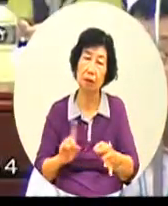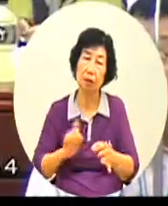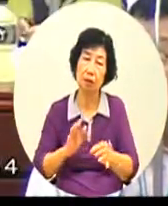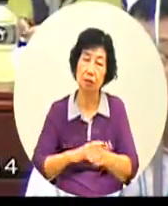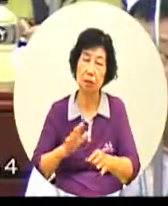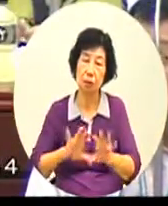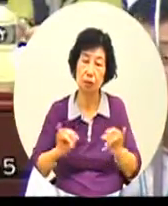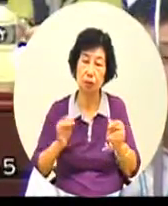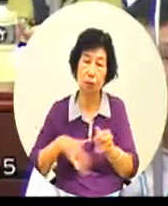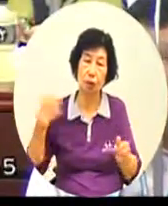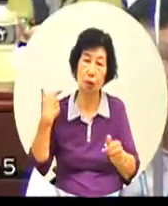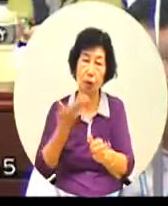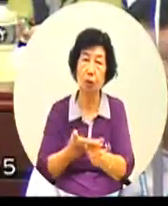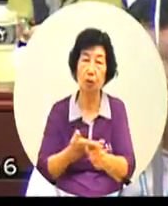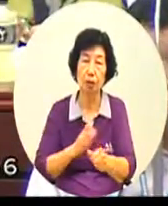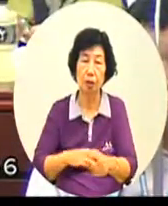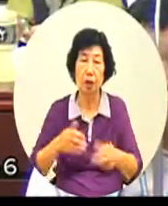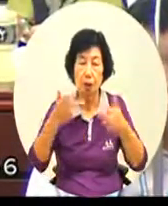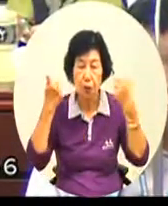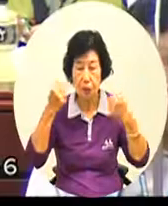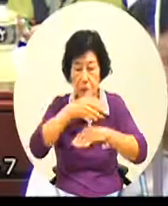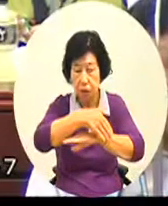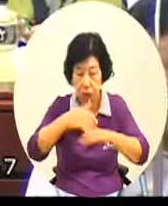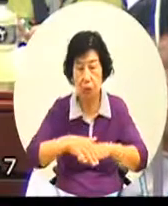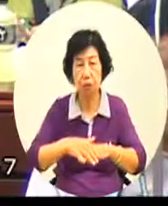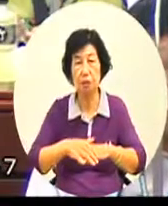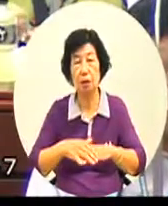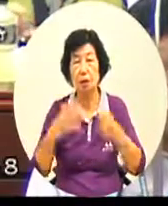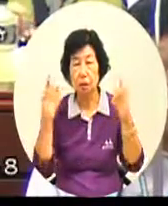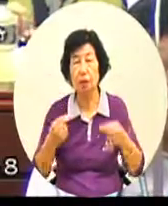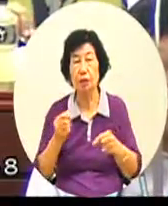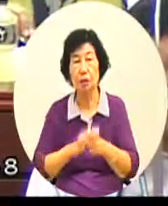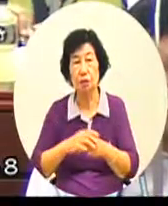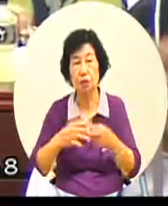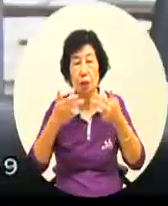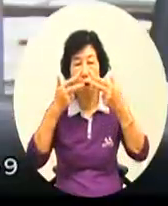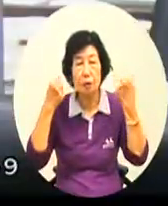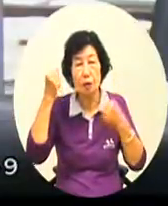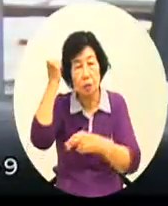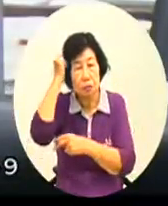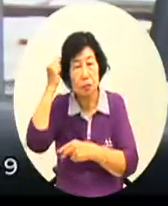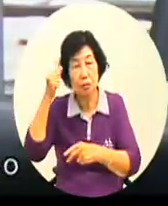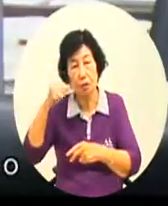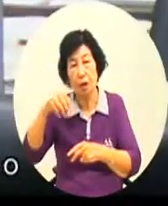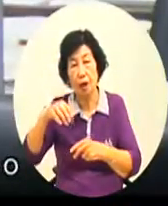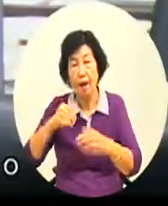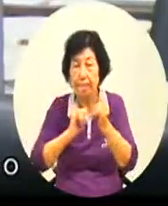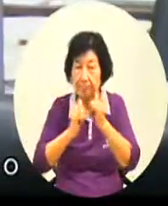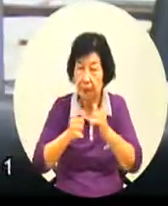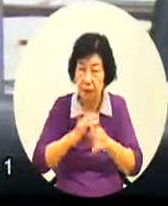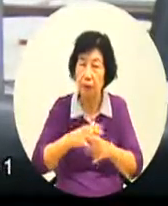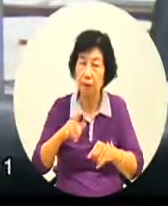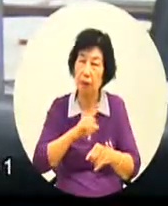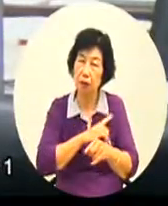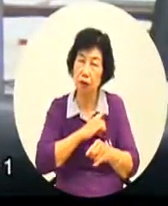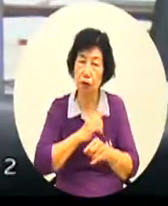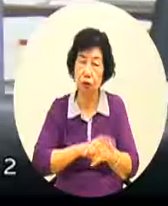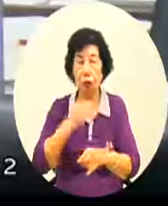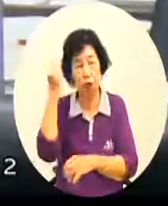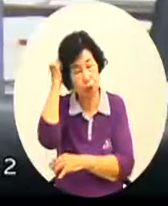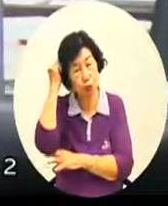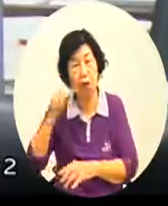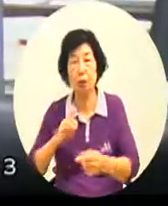土地本来就是原住民在使用啊。 是，那在这个地方他们也是他们在使用啊，你知道吗？就都还没有做都市计划